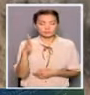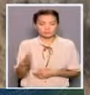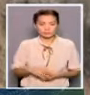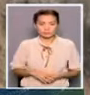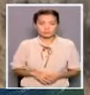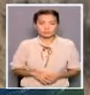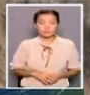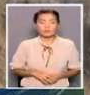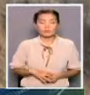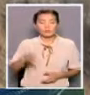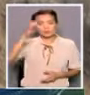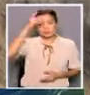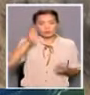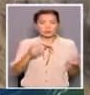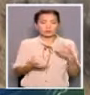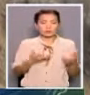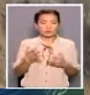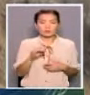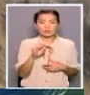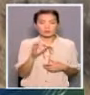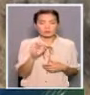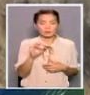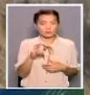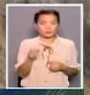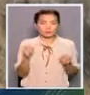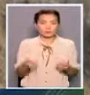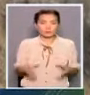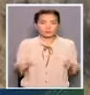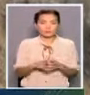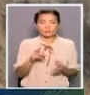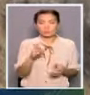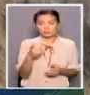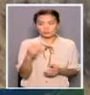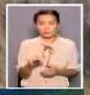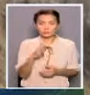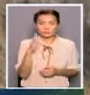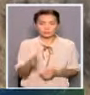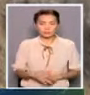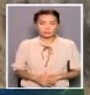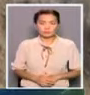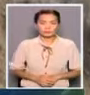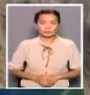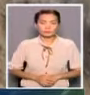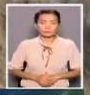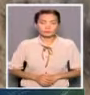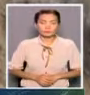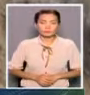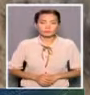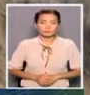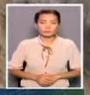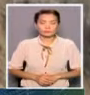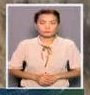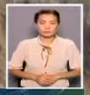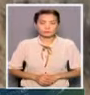музея. Научный руководитель раскопок Марат Касенов и специалисты музея, а также к работе привлекается и молодежь